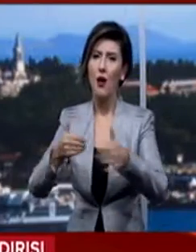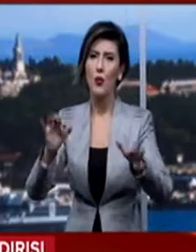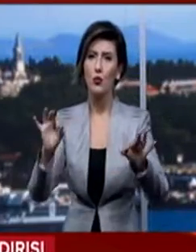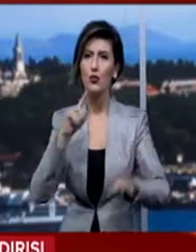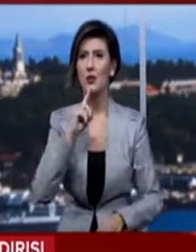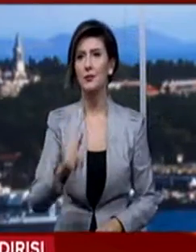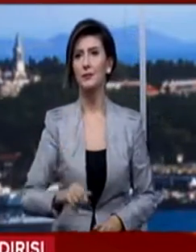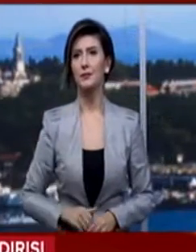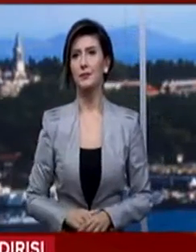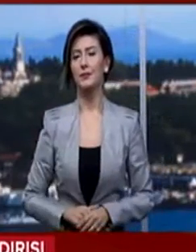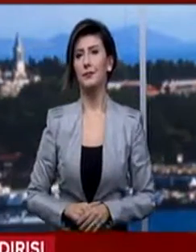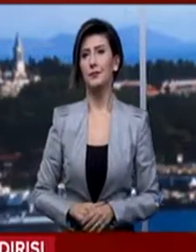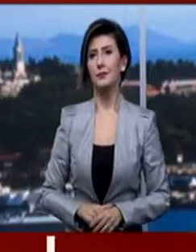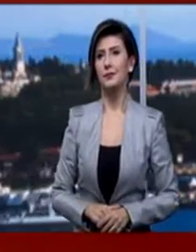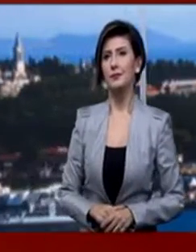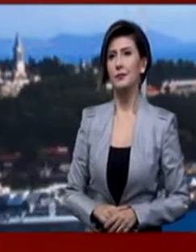ayrılacak.